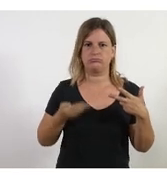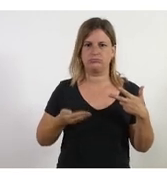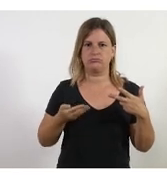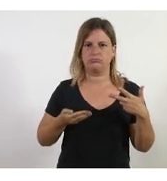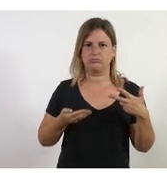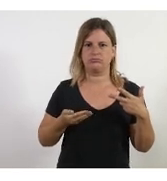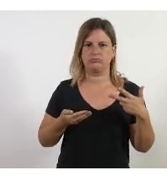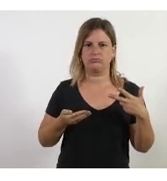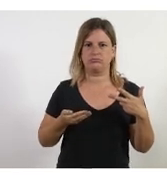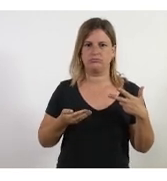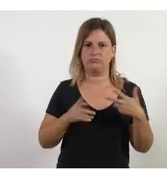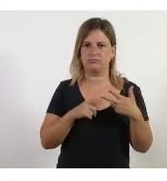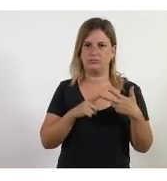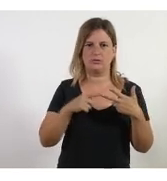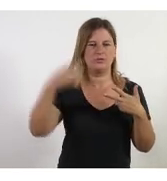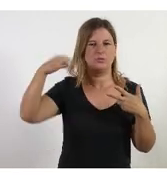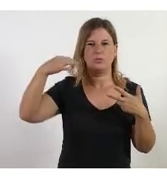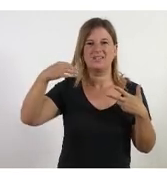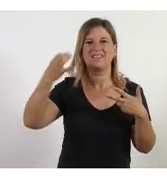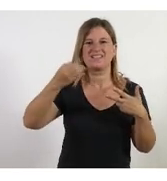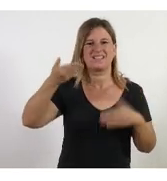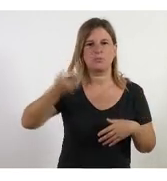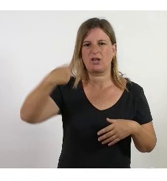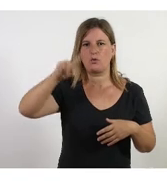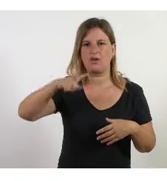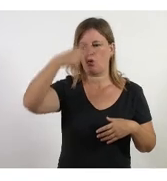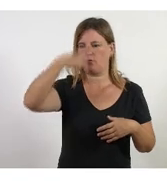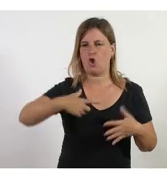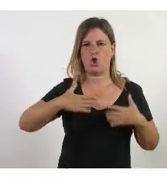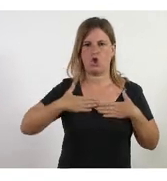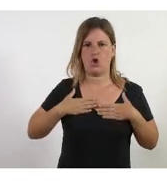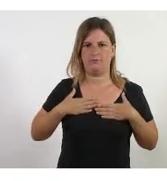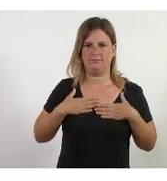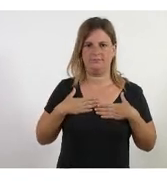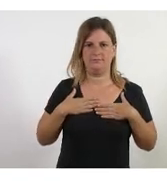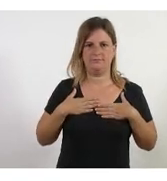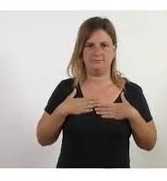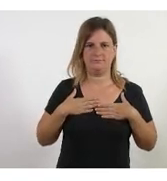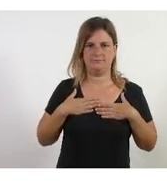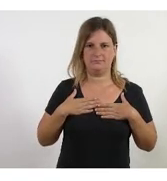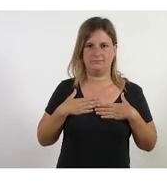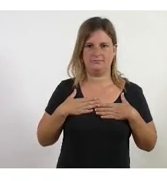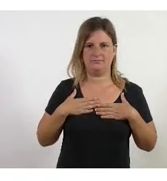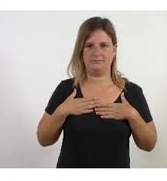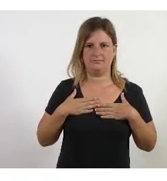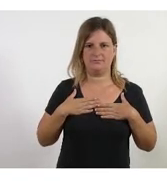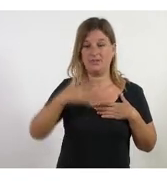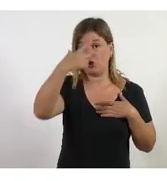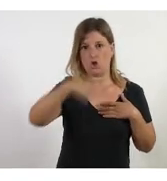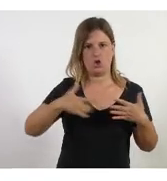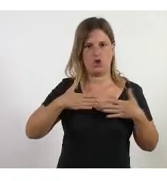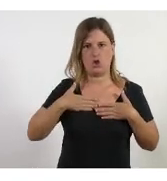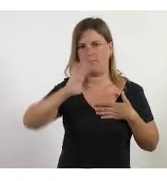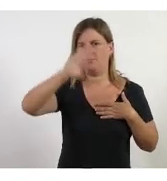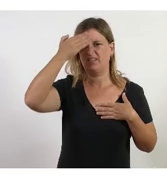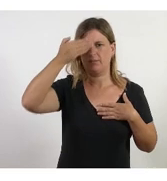per suposat, només un, que ets tu, que som nosaltres, que sóc jo. Aquest és l'element més